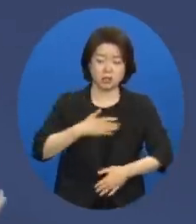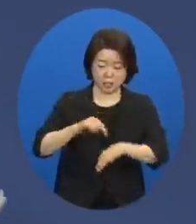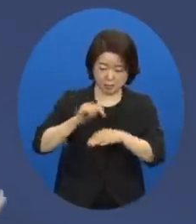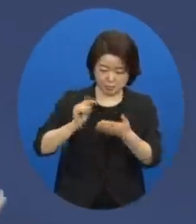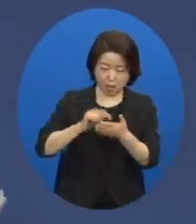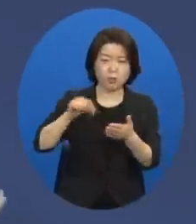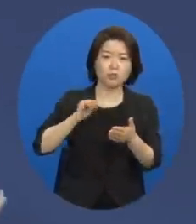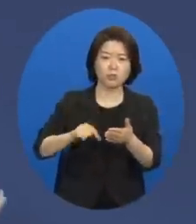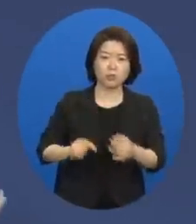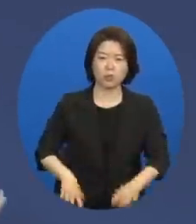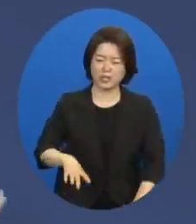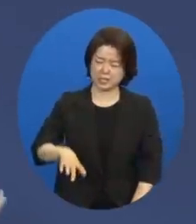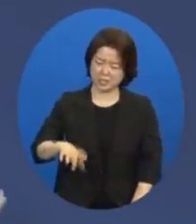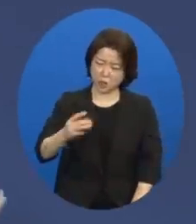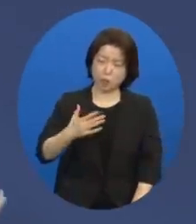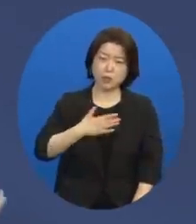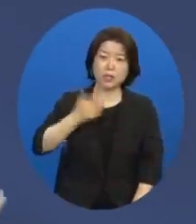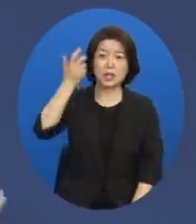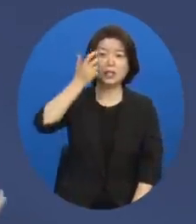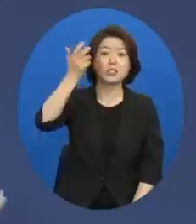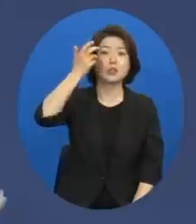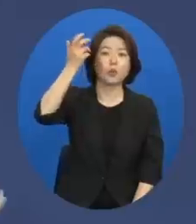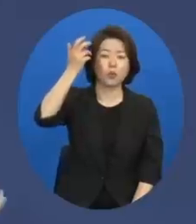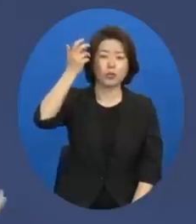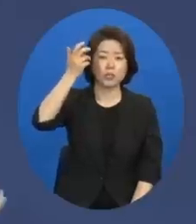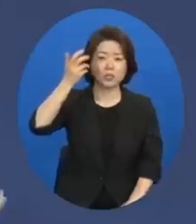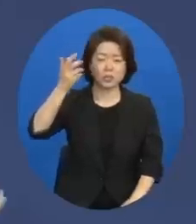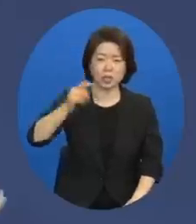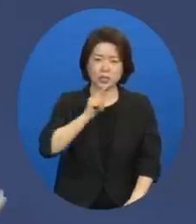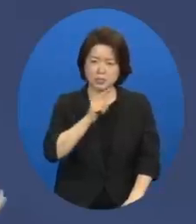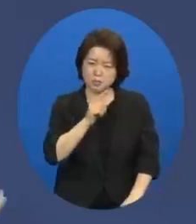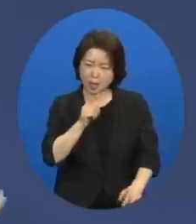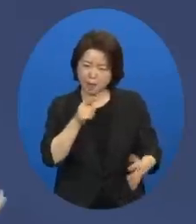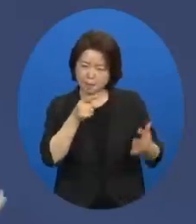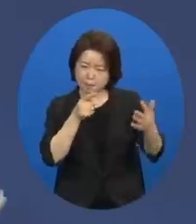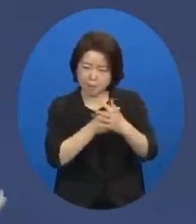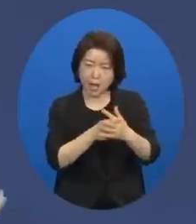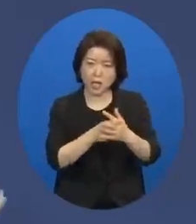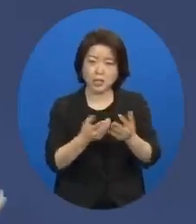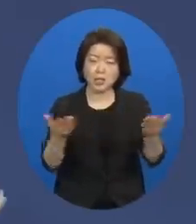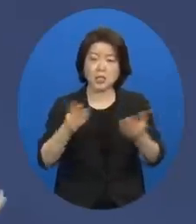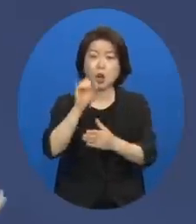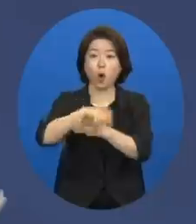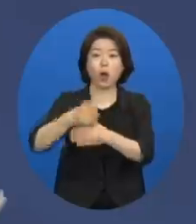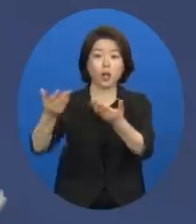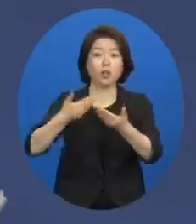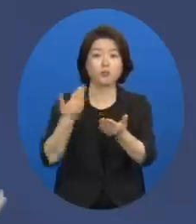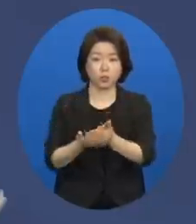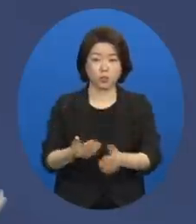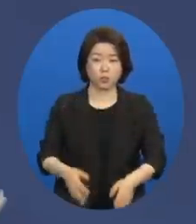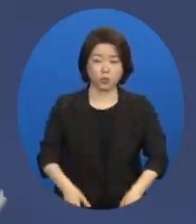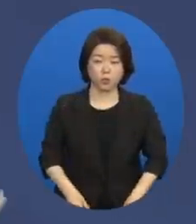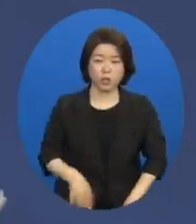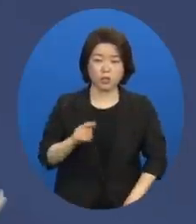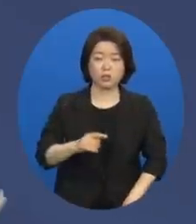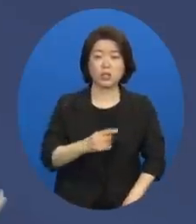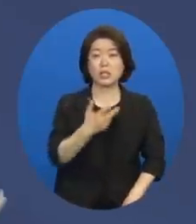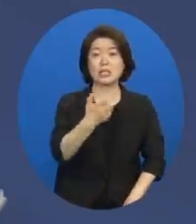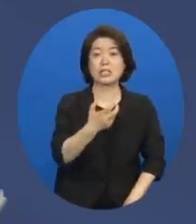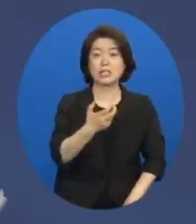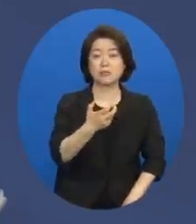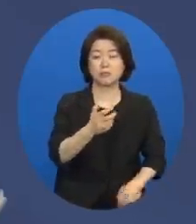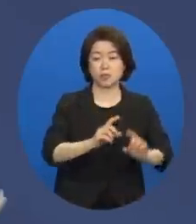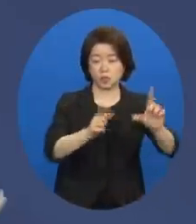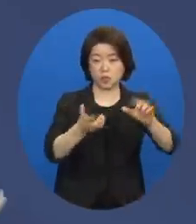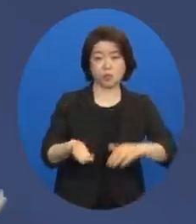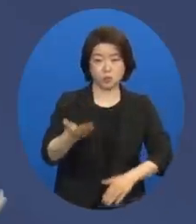안에 처음으로 제 영혼이 이 말을 알아듣게 하시는 일을 허락하셨는데 그게 70대 초였어요.